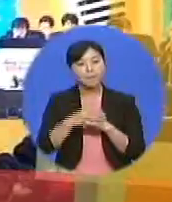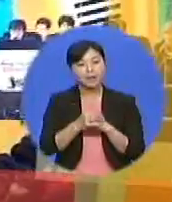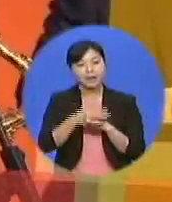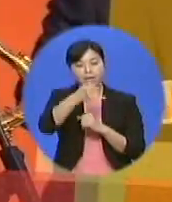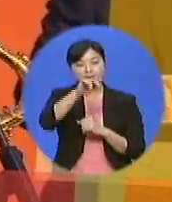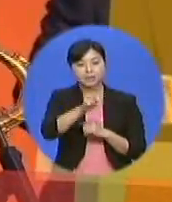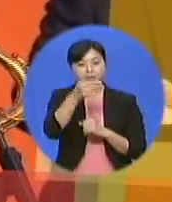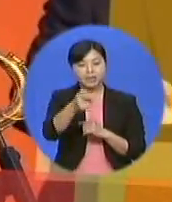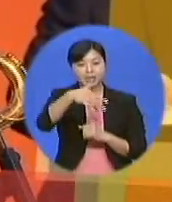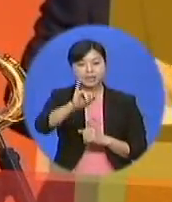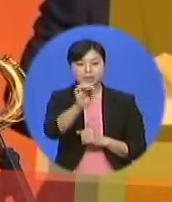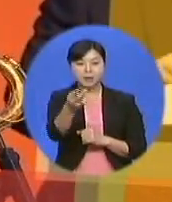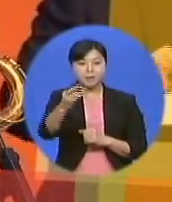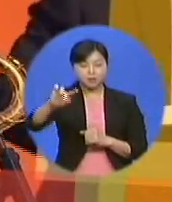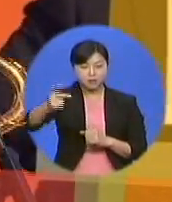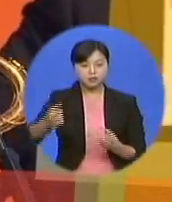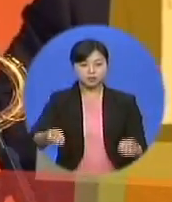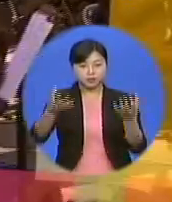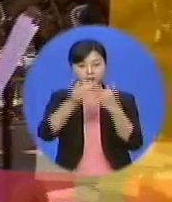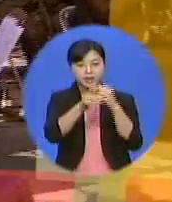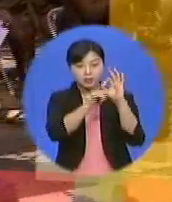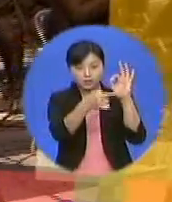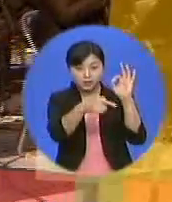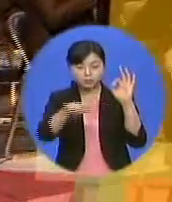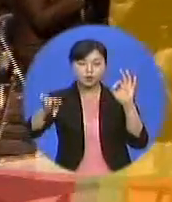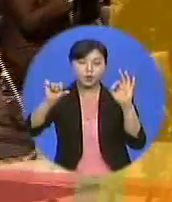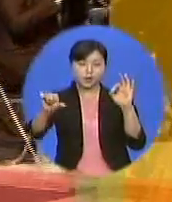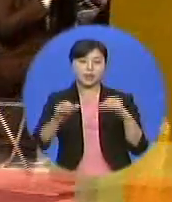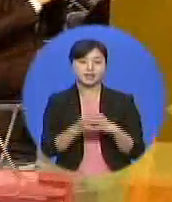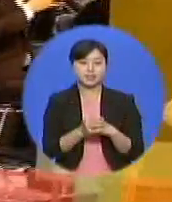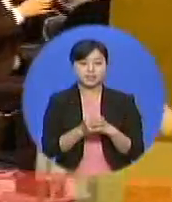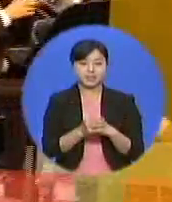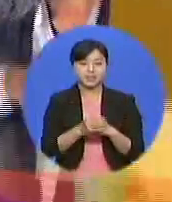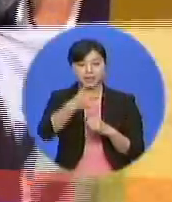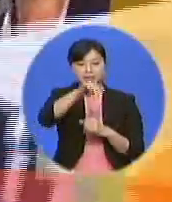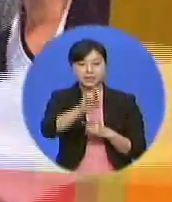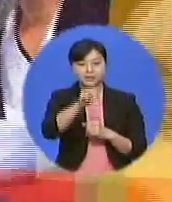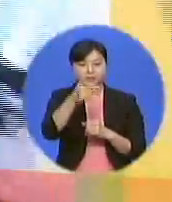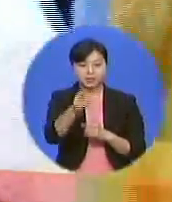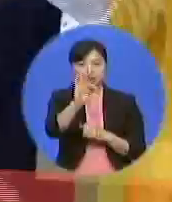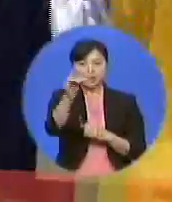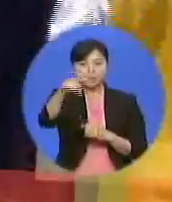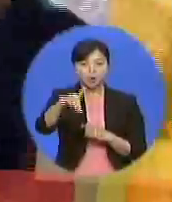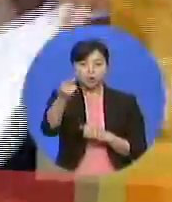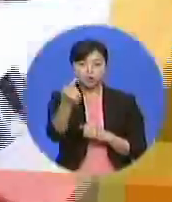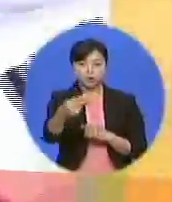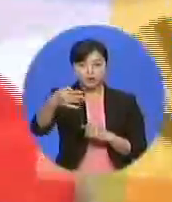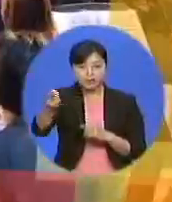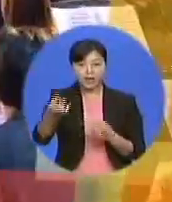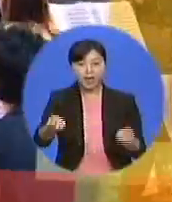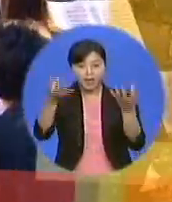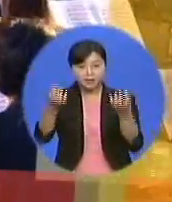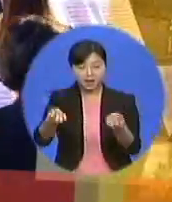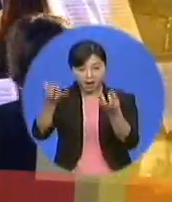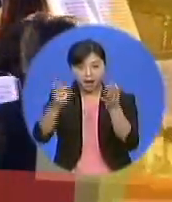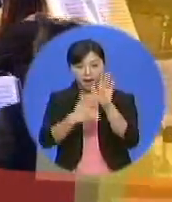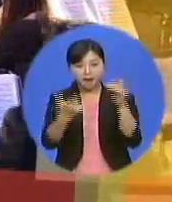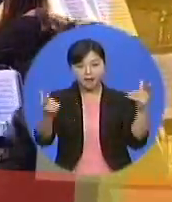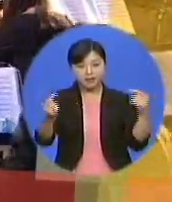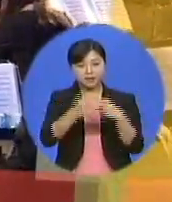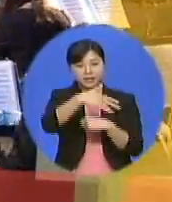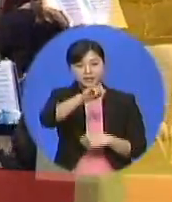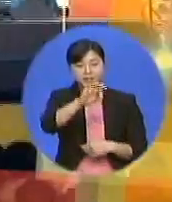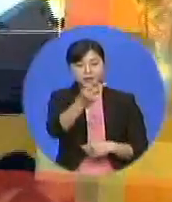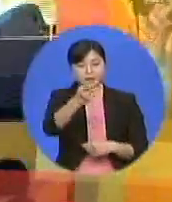김제 지평선 축제가 10월 1일부터 5일까지 김제 벽골제 일원에서 열립니다. 지평선